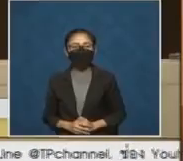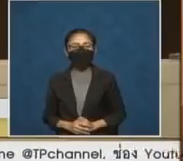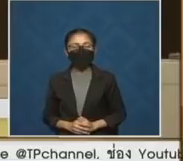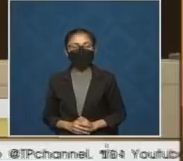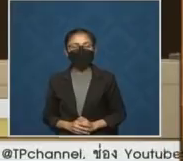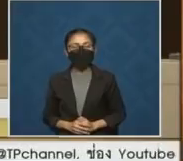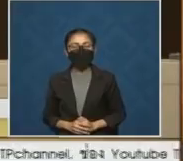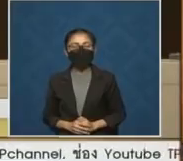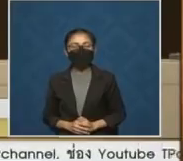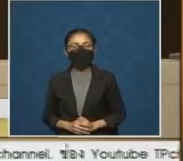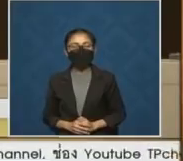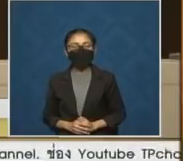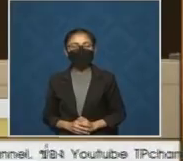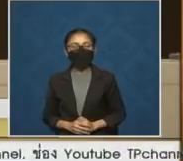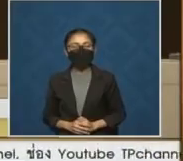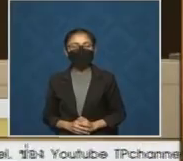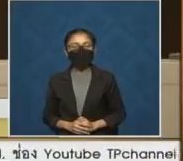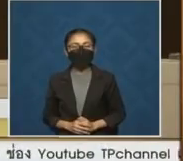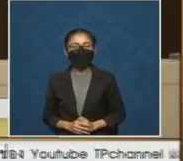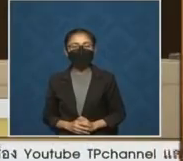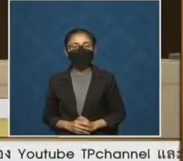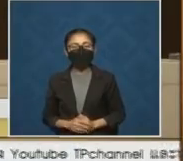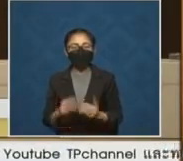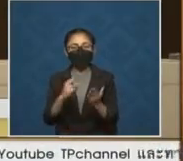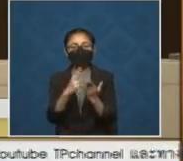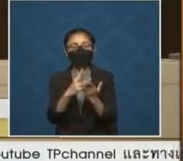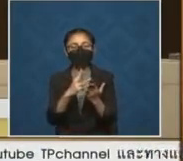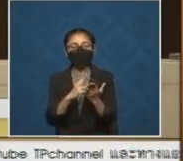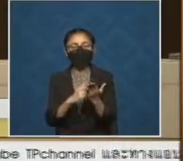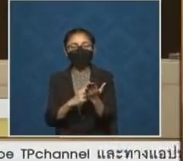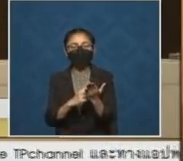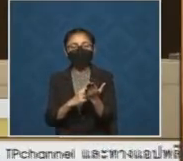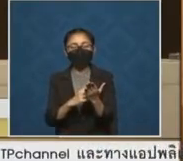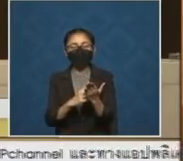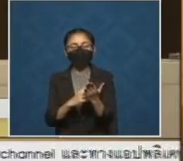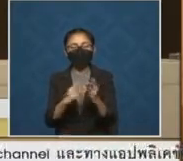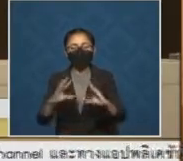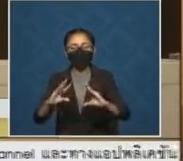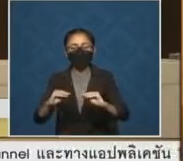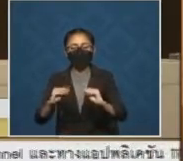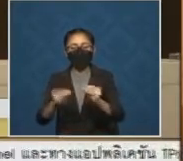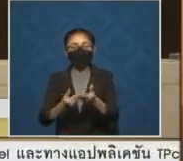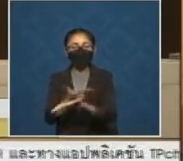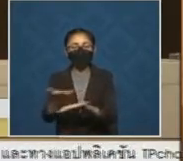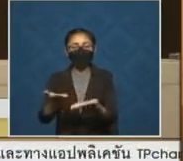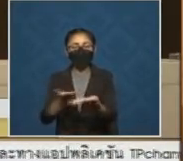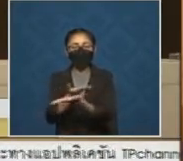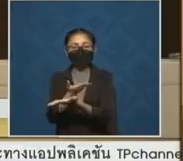ครับ 10:40หารือ10:49กดออดเรียก